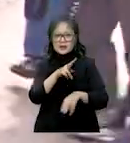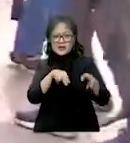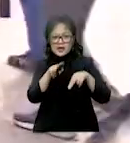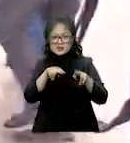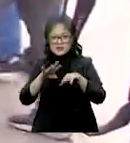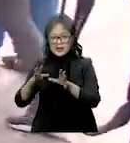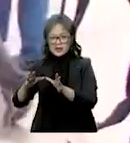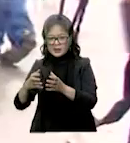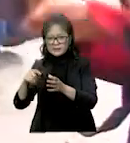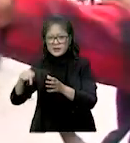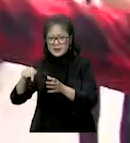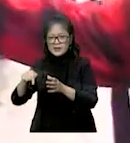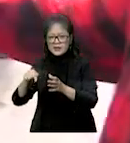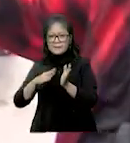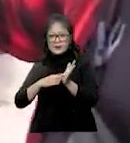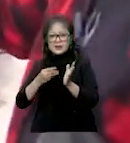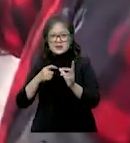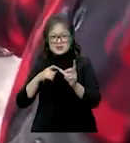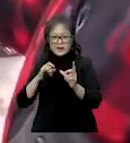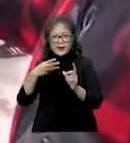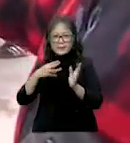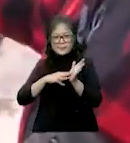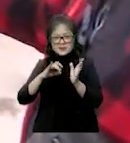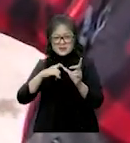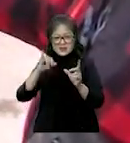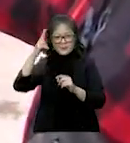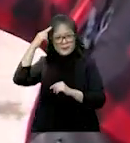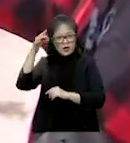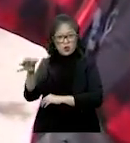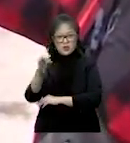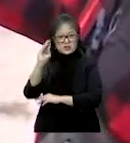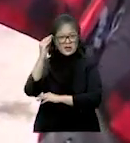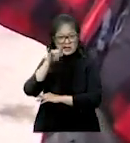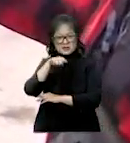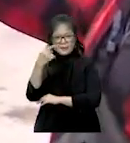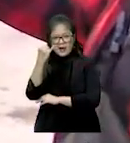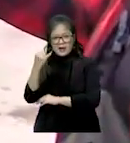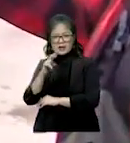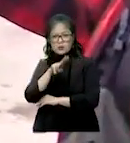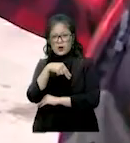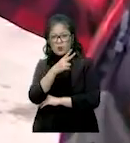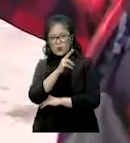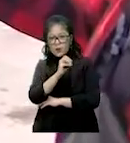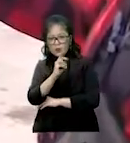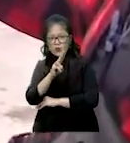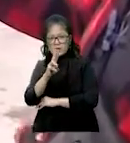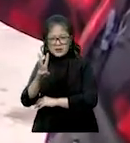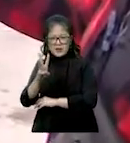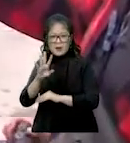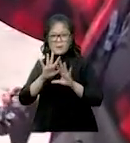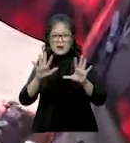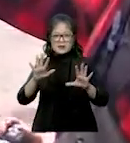kendaraan bermotor ini akan dilakukan oleh Pemprov DKI Jakarta hingga akhir tahun 2023 dengan melakukan sebanyak